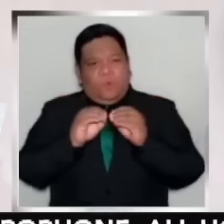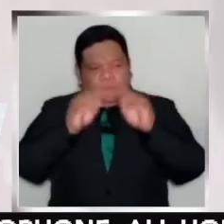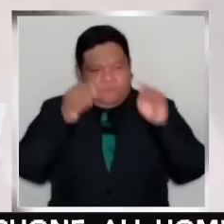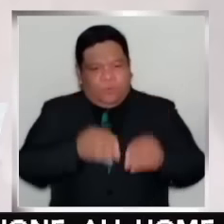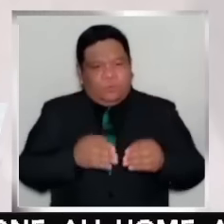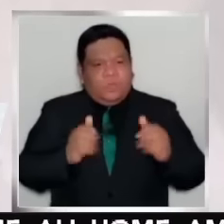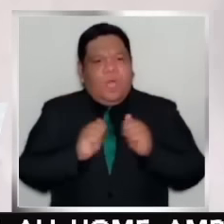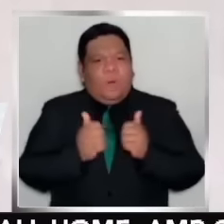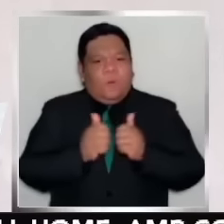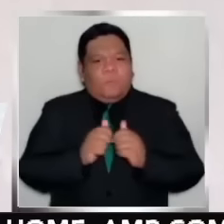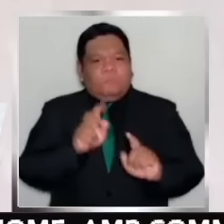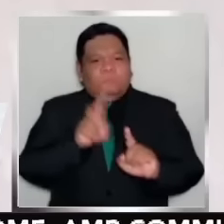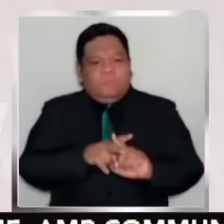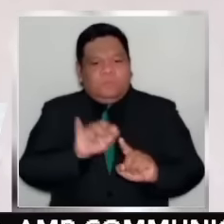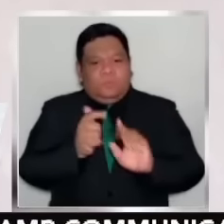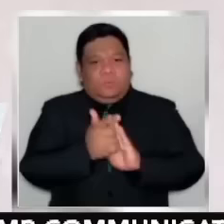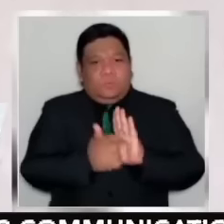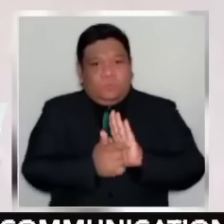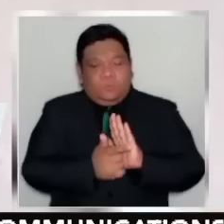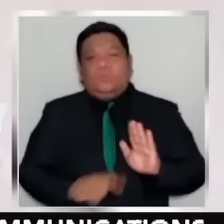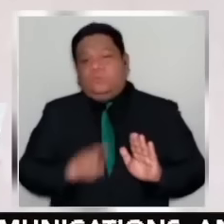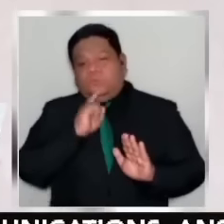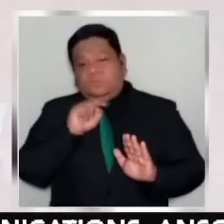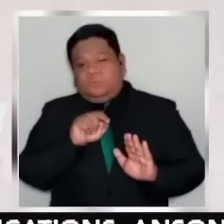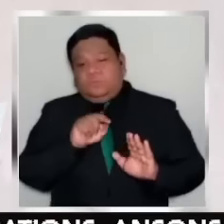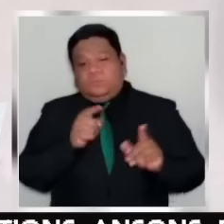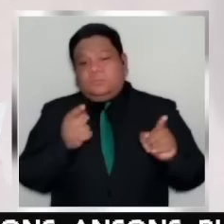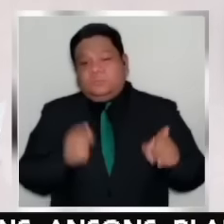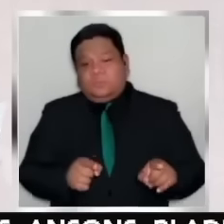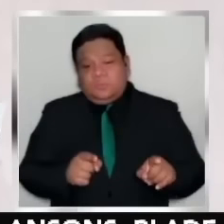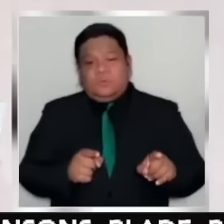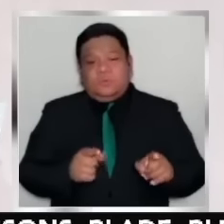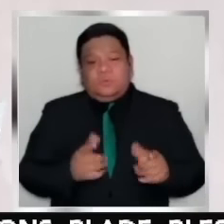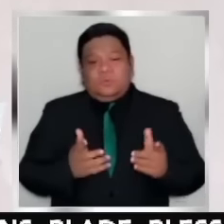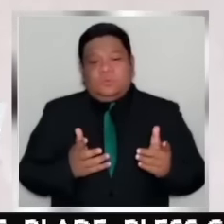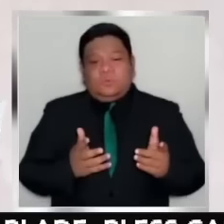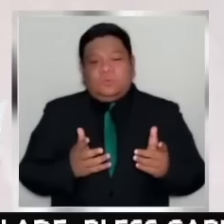that, it could be said that there were abuses by